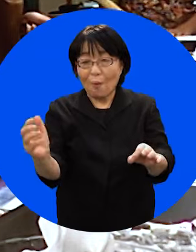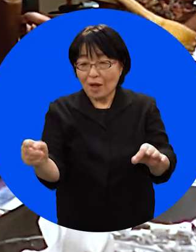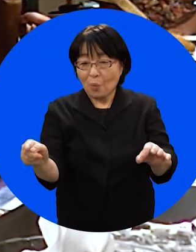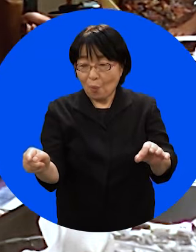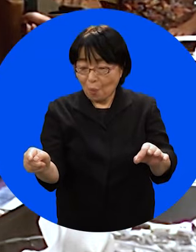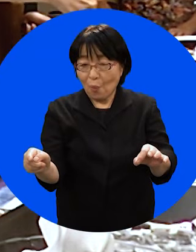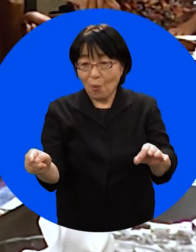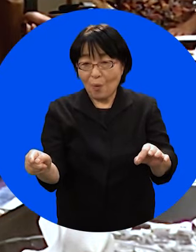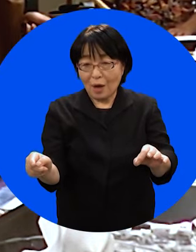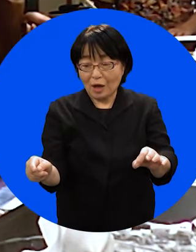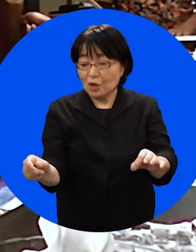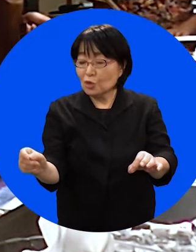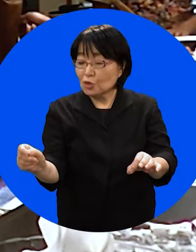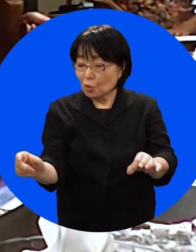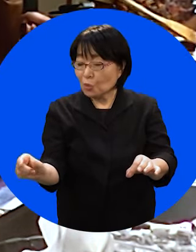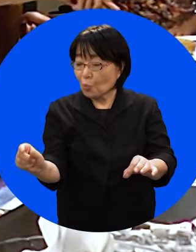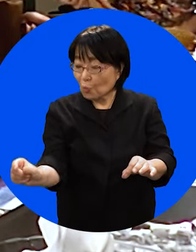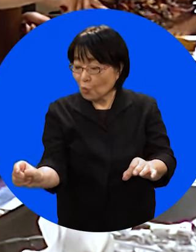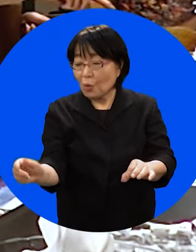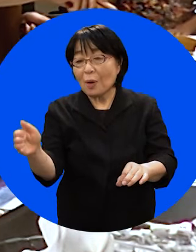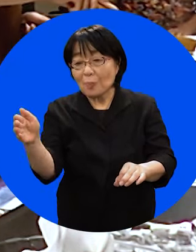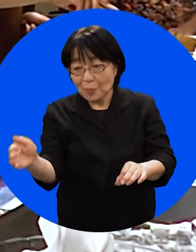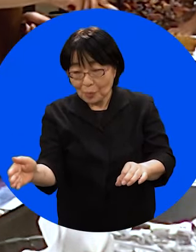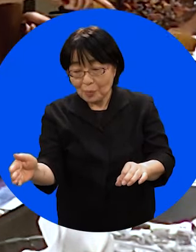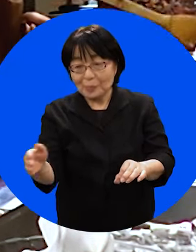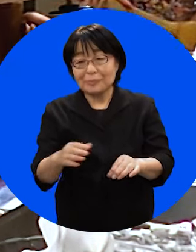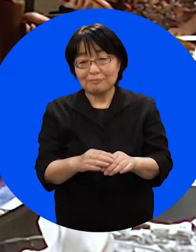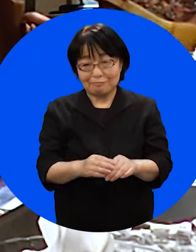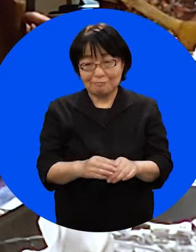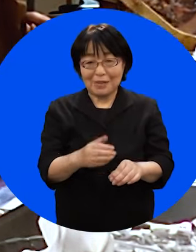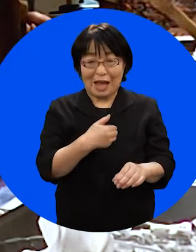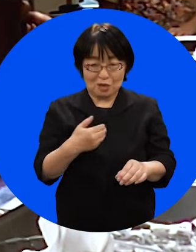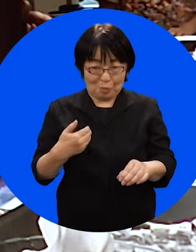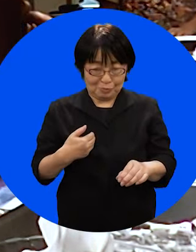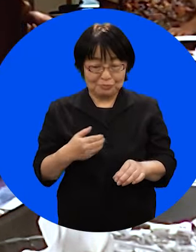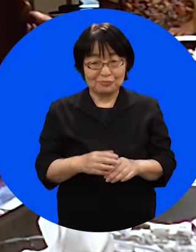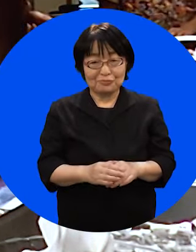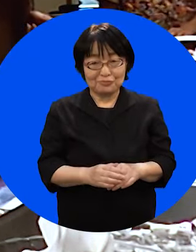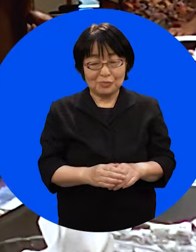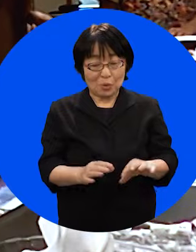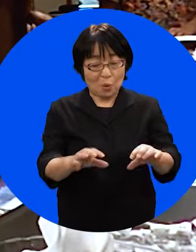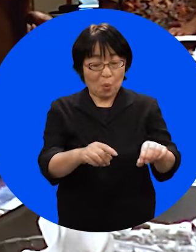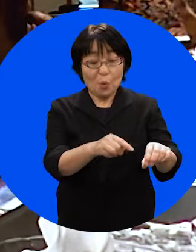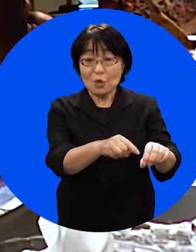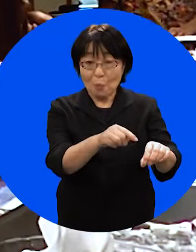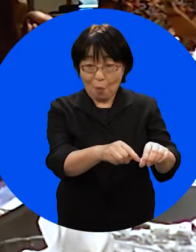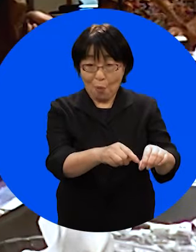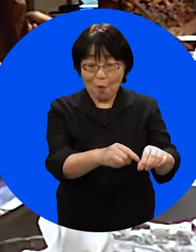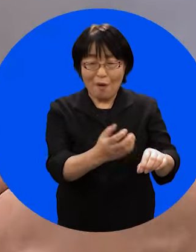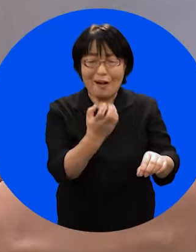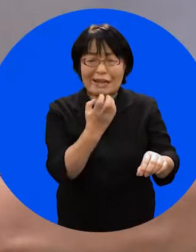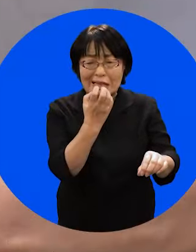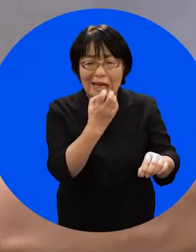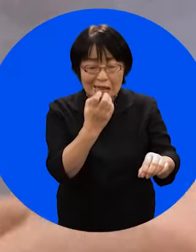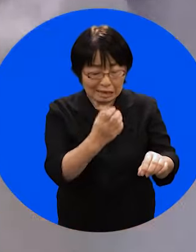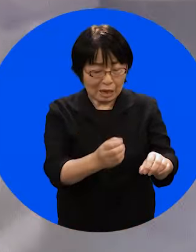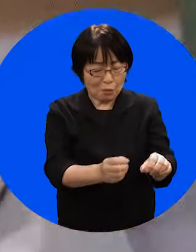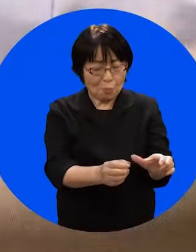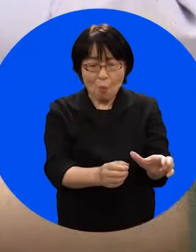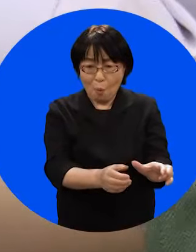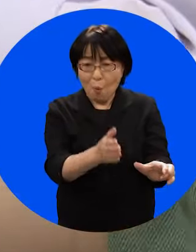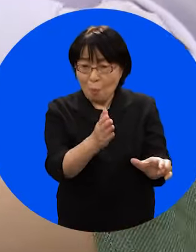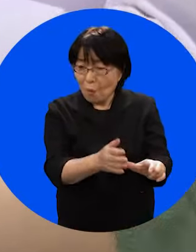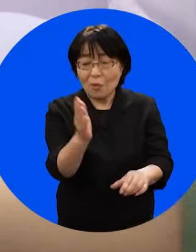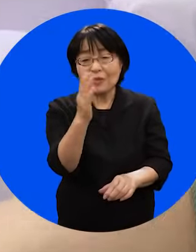夫。あとこっち側も、ここ苦いからってどうって落とさないで、この先だけで大丈夫。